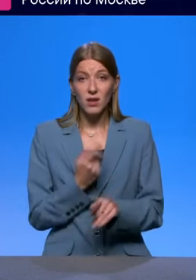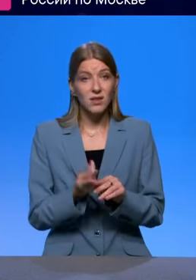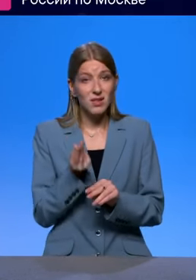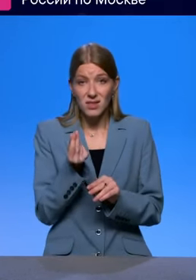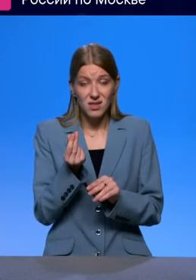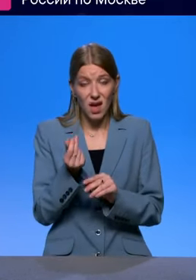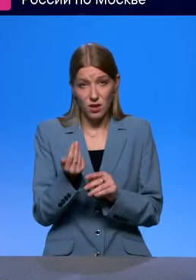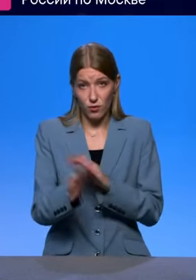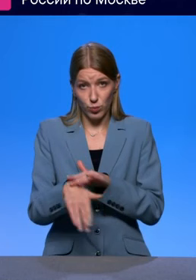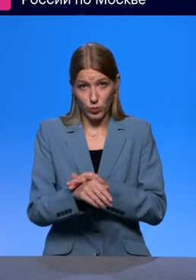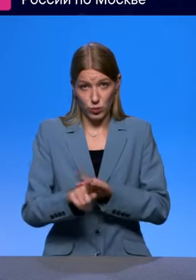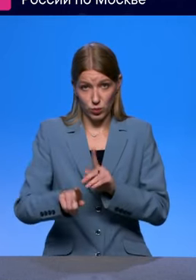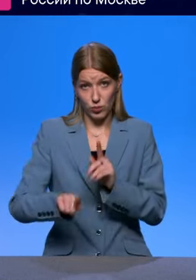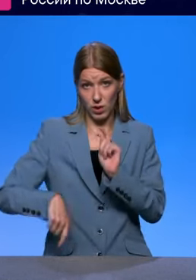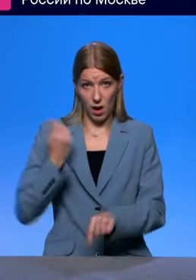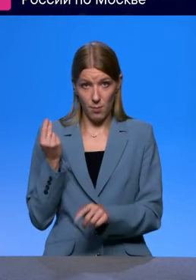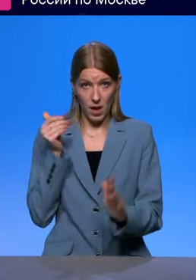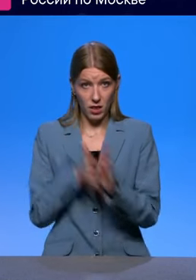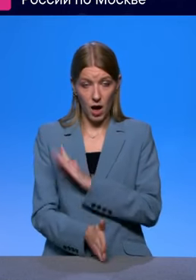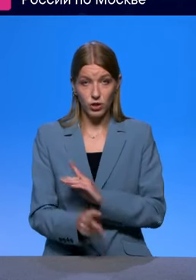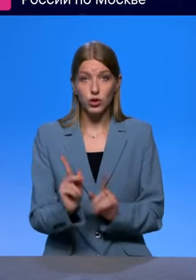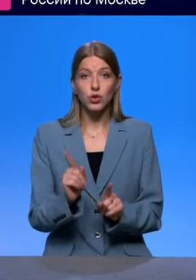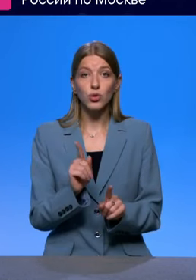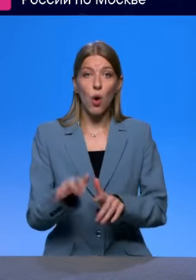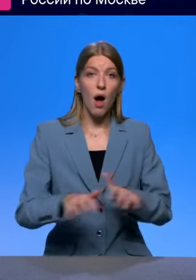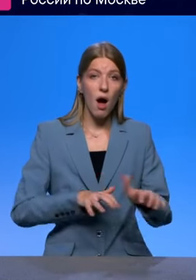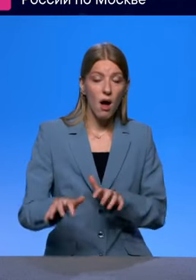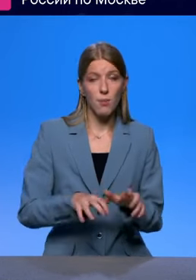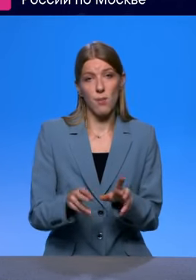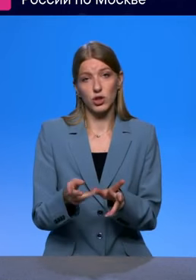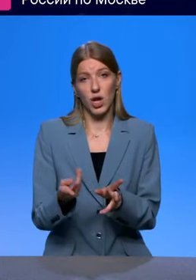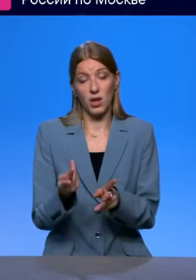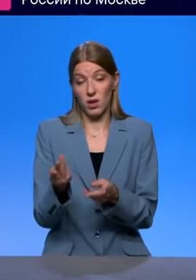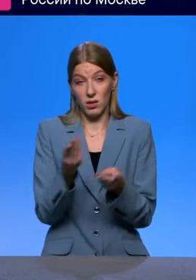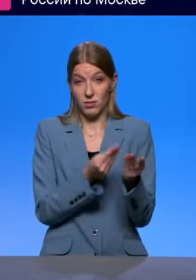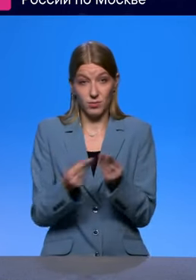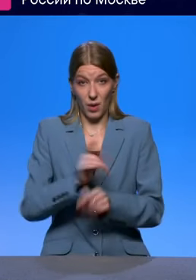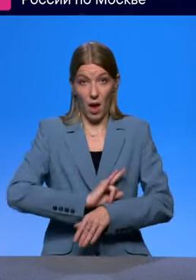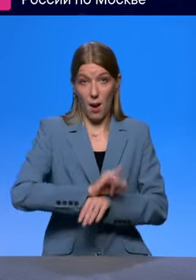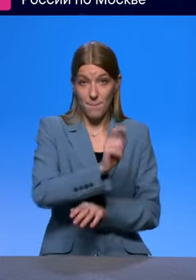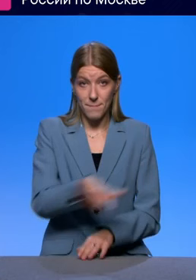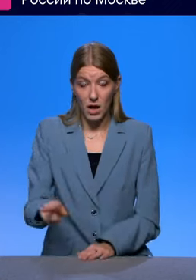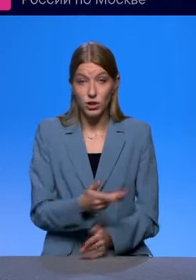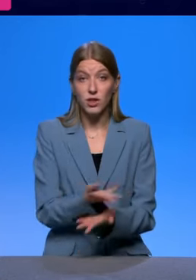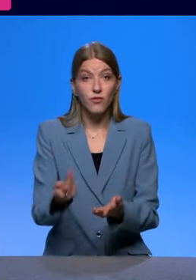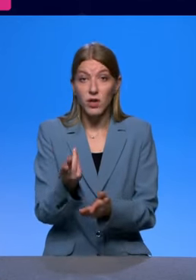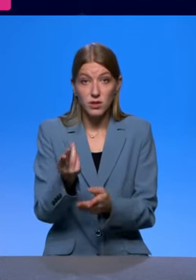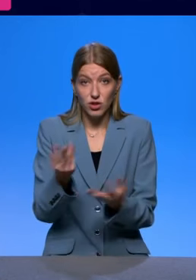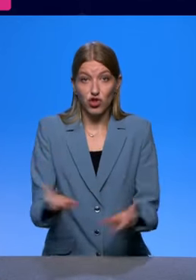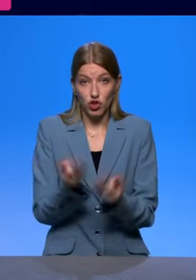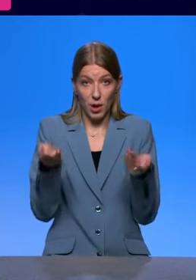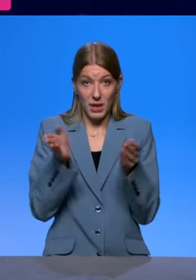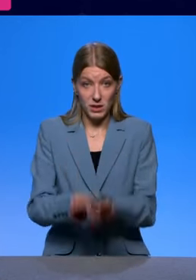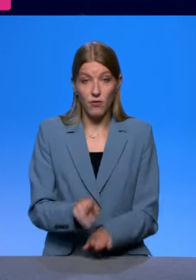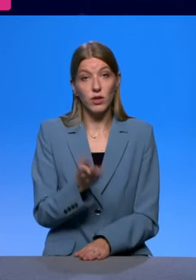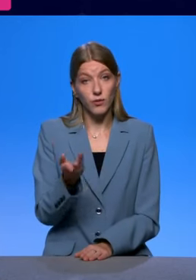ветер. Что здесь вы попадете в руки аферистов, мошенников и шарлатанов, которые вас обманут, вас оставят ни с чем, и вы останетесь, как